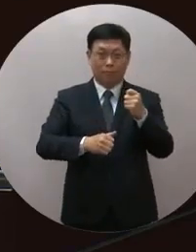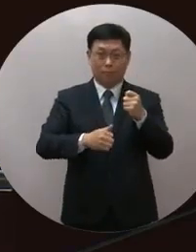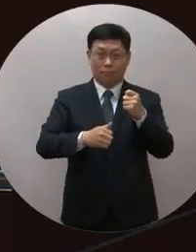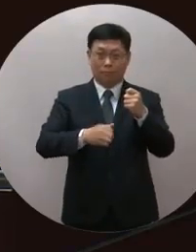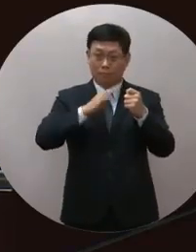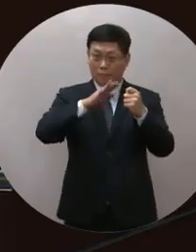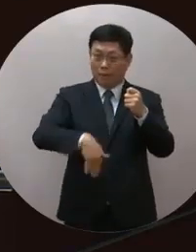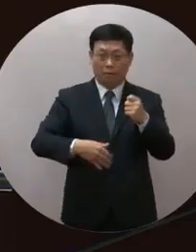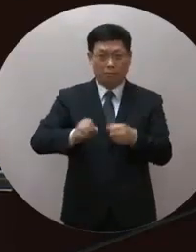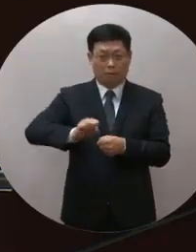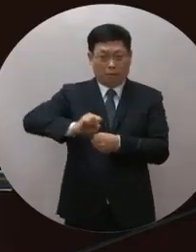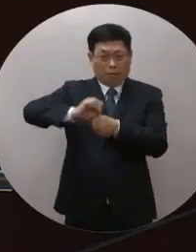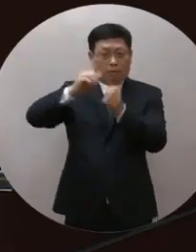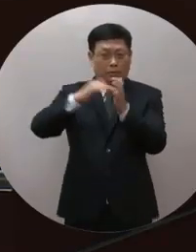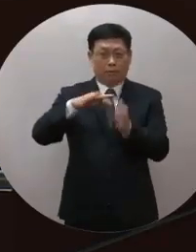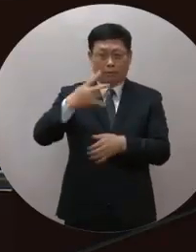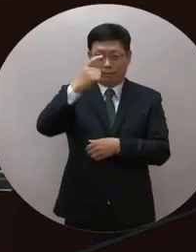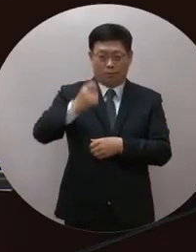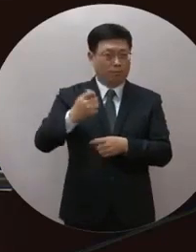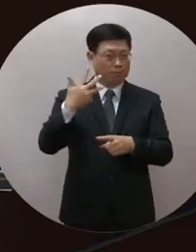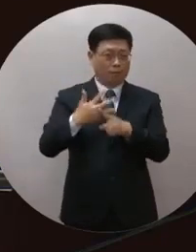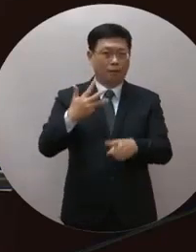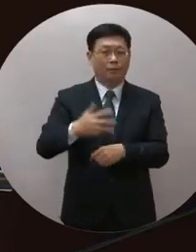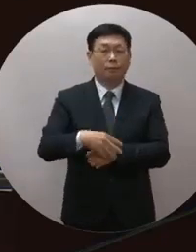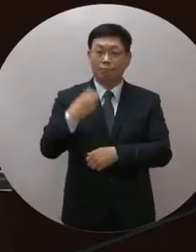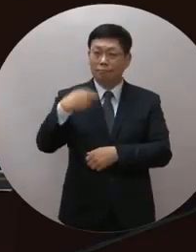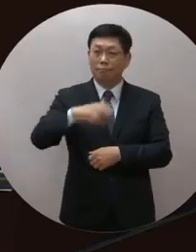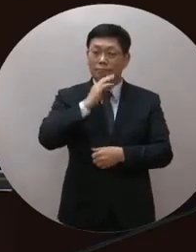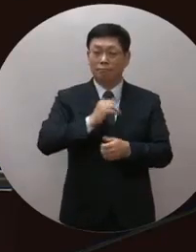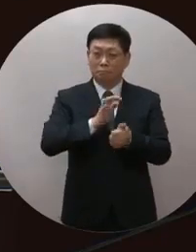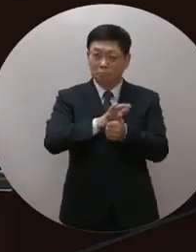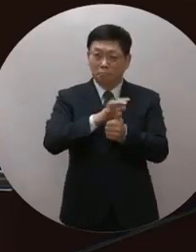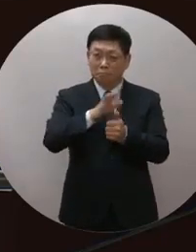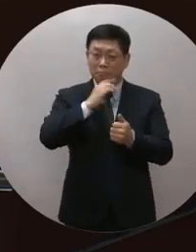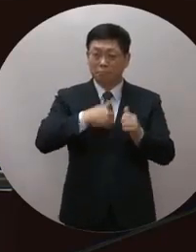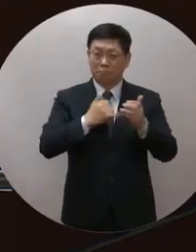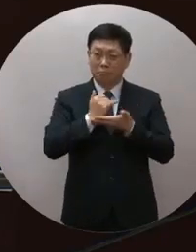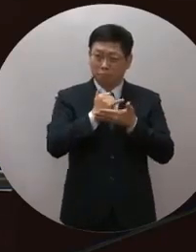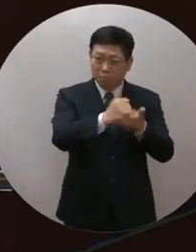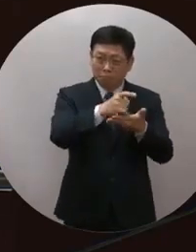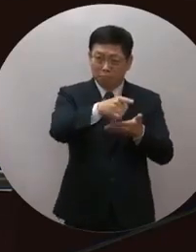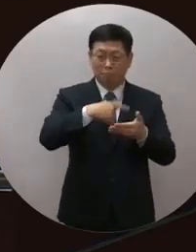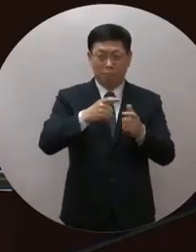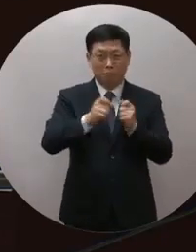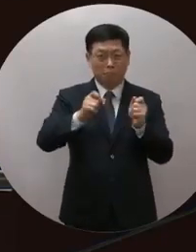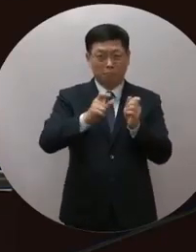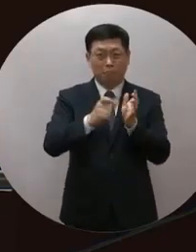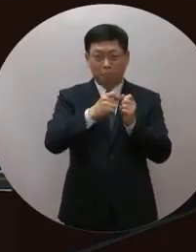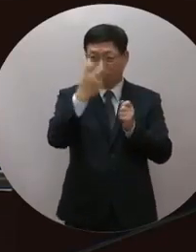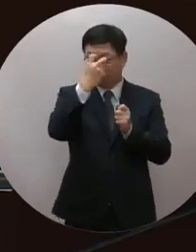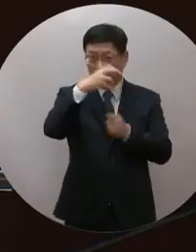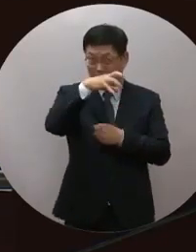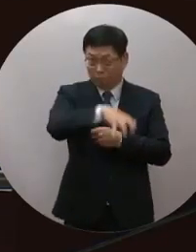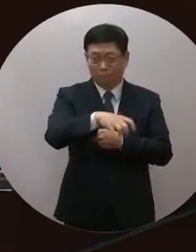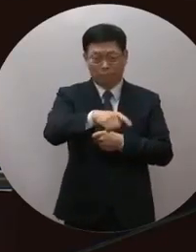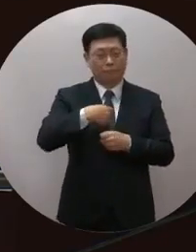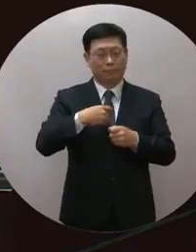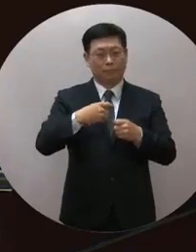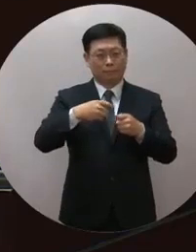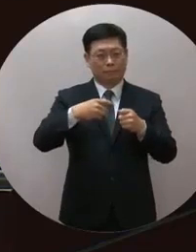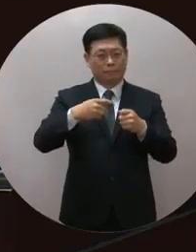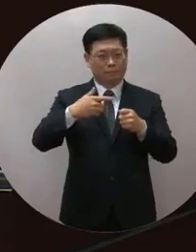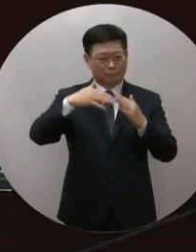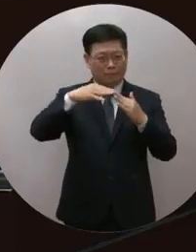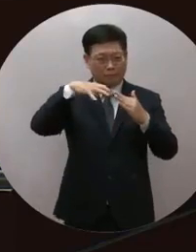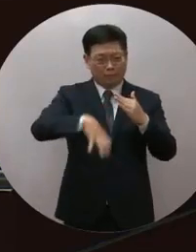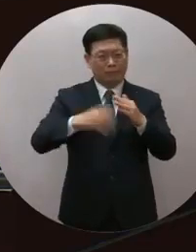8倍，已经来到400亿元。为了减轻住在长照机构的长者的家庭负担，